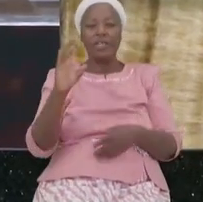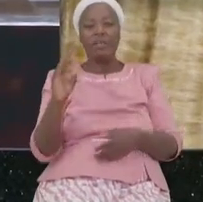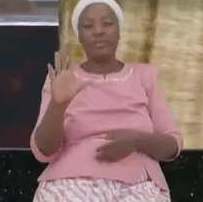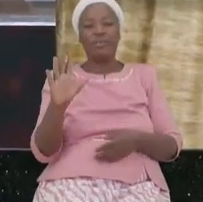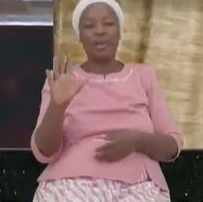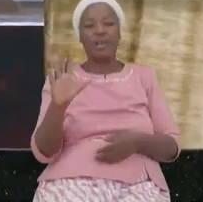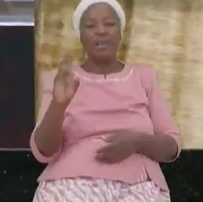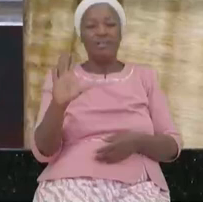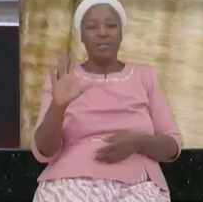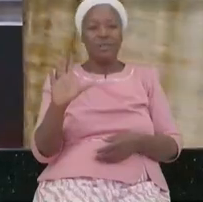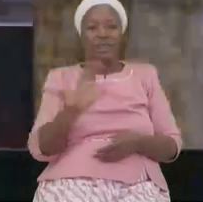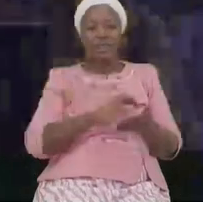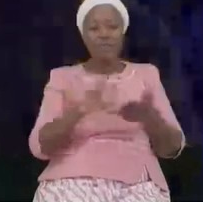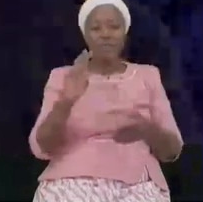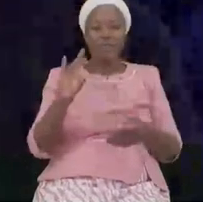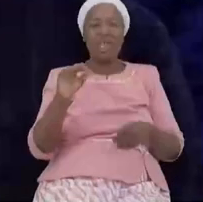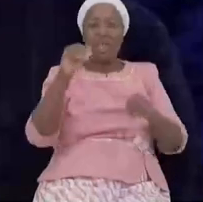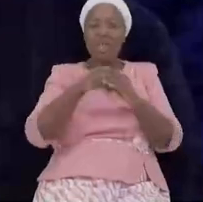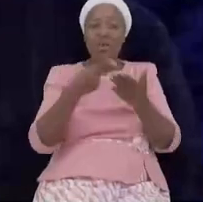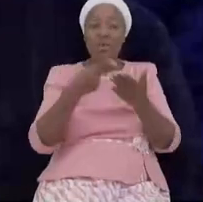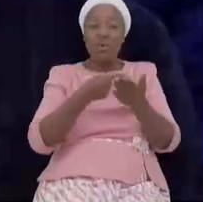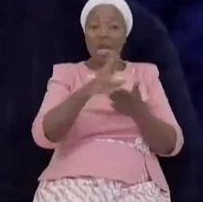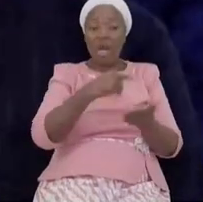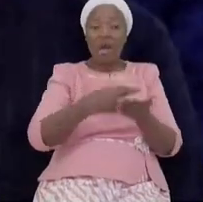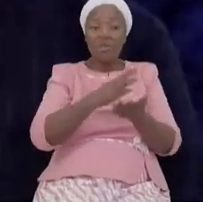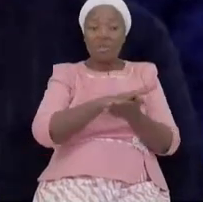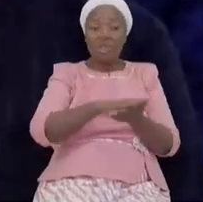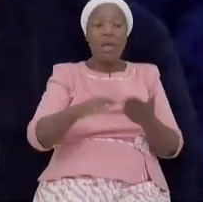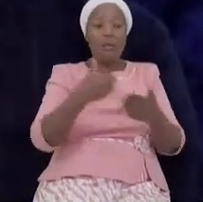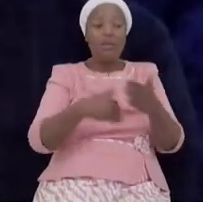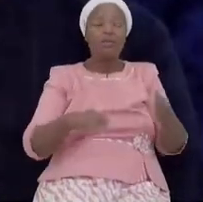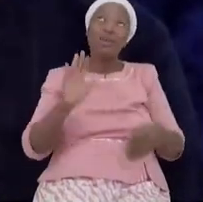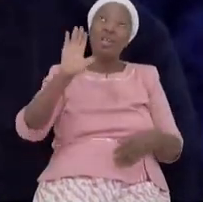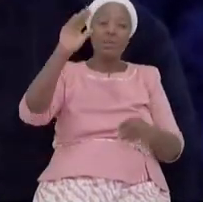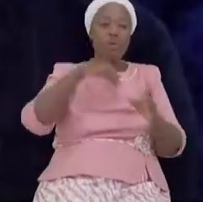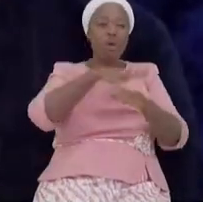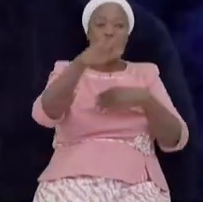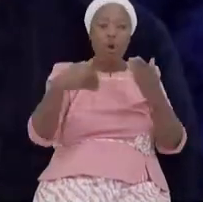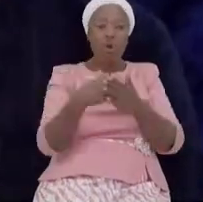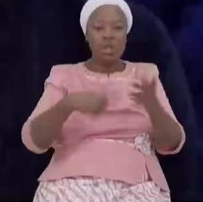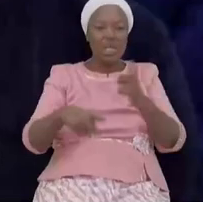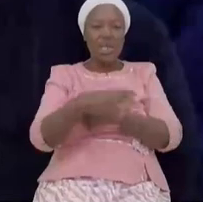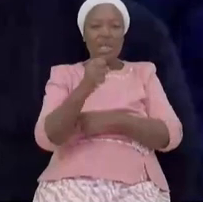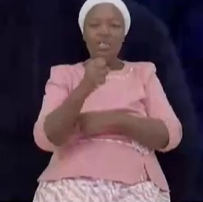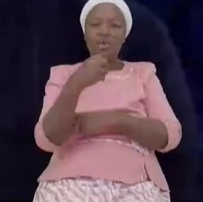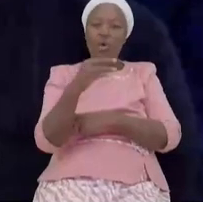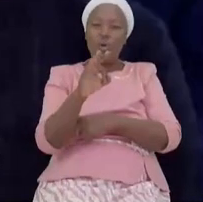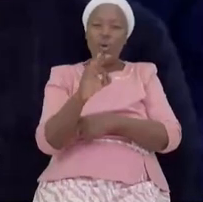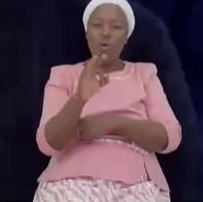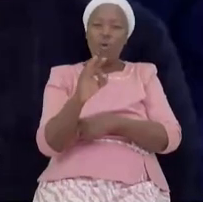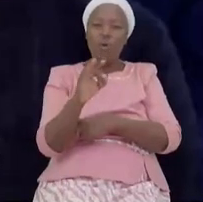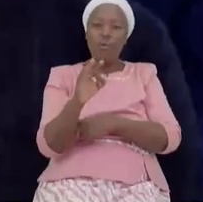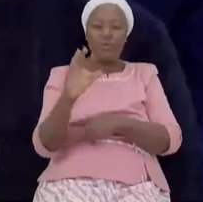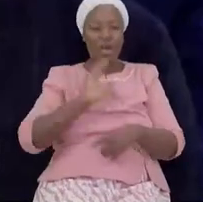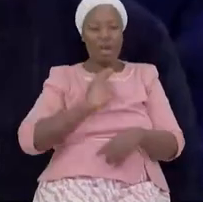Verset 75. Dans la sainteté, dans la justice, devant lui, tous les jours de ta